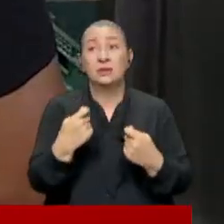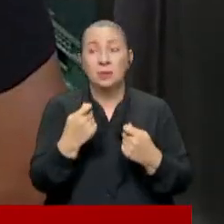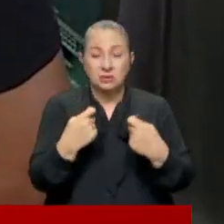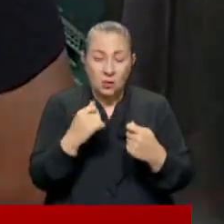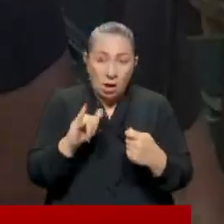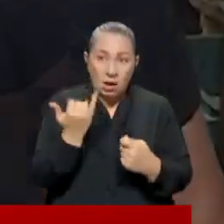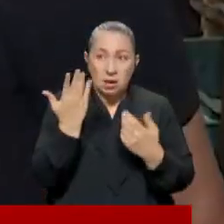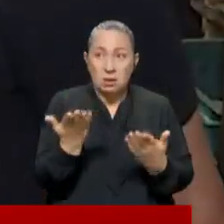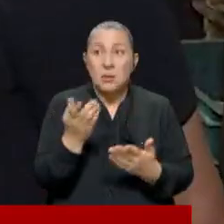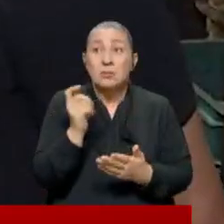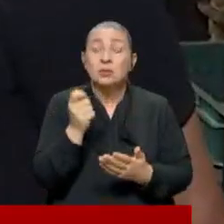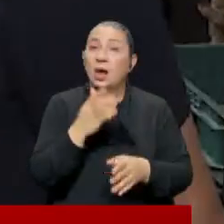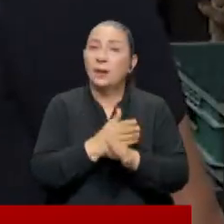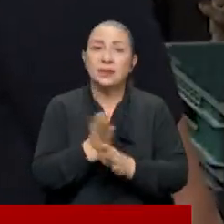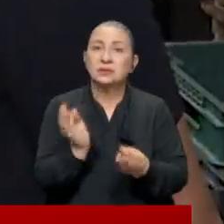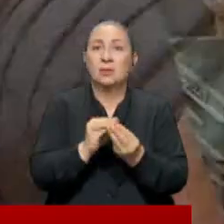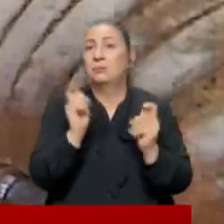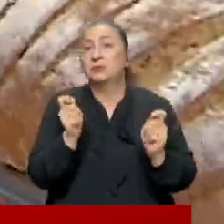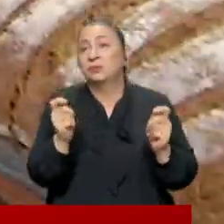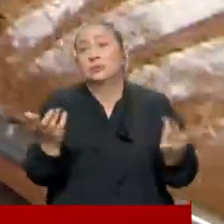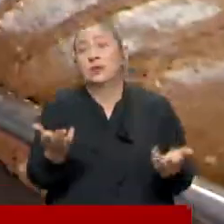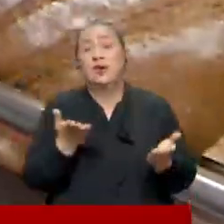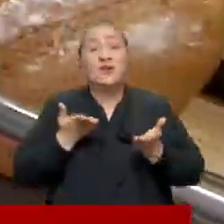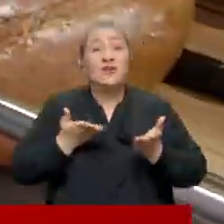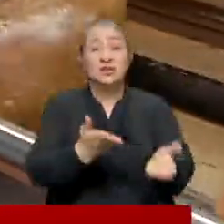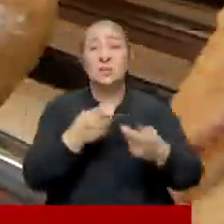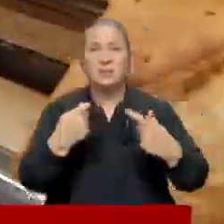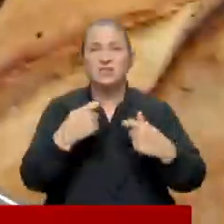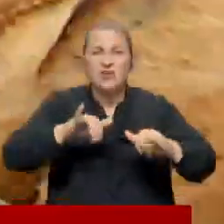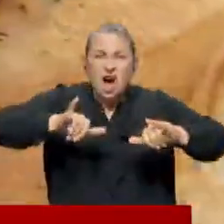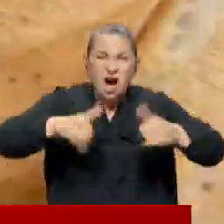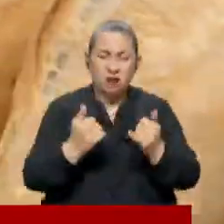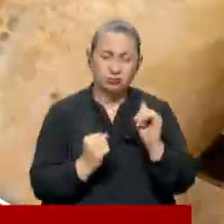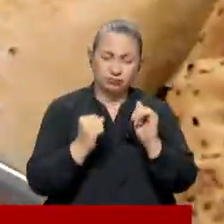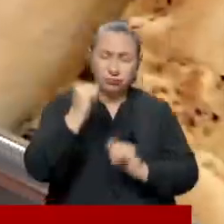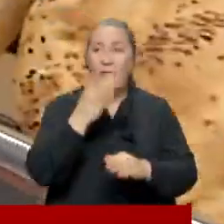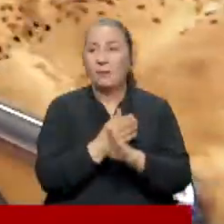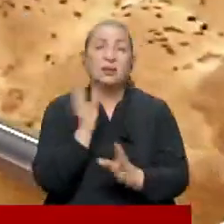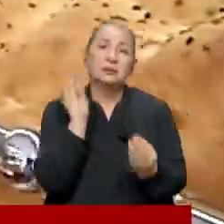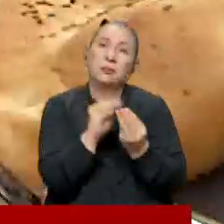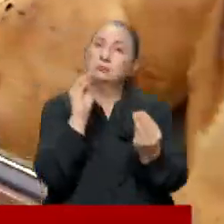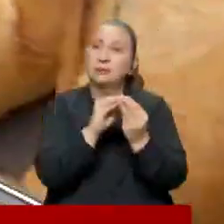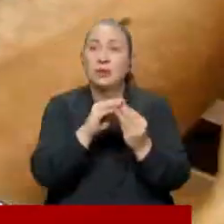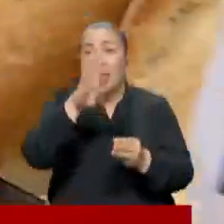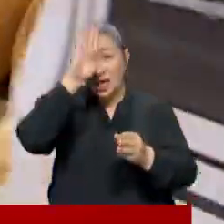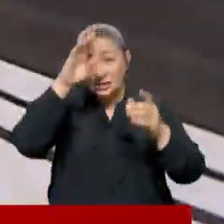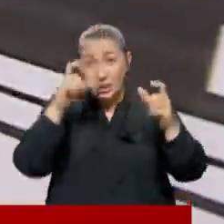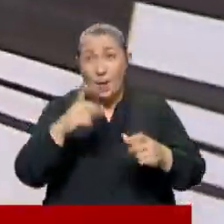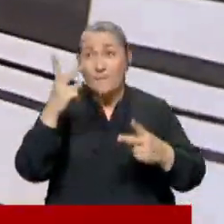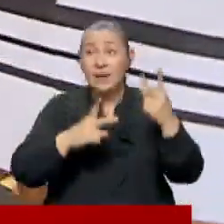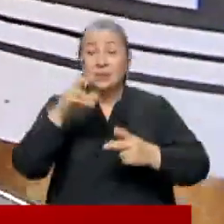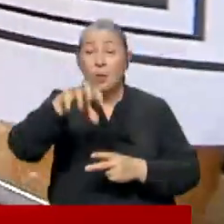artan maliyetler yani. Mecburen ekmeğin yansıtmak zorunda kalıyoruz. Fırıncının maliyeti arttıkça ekmek de zamlanıyor. İstanbul'da